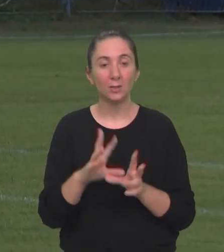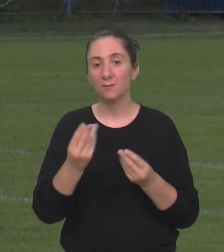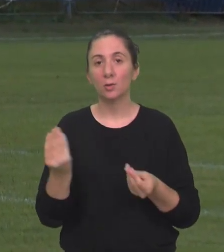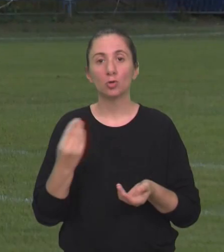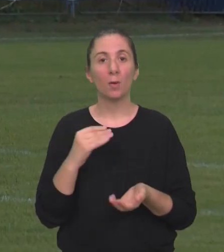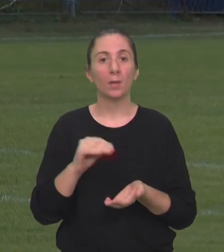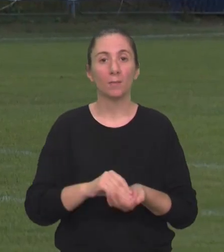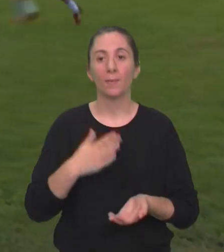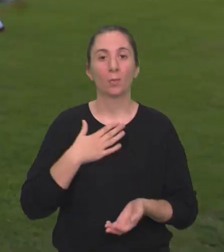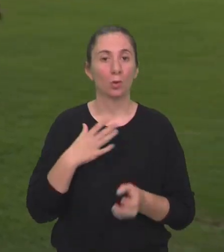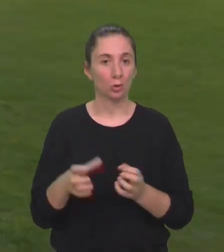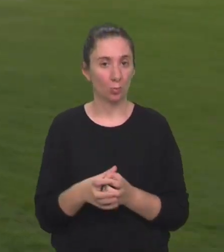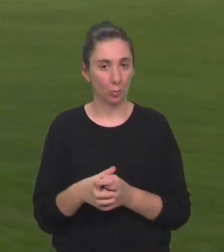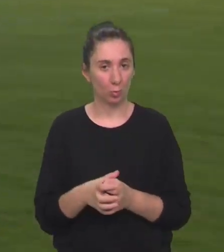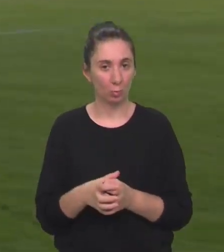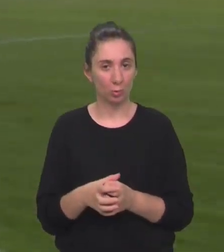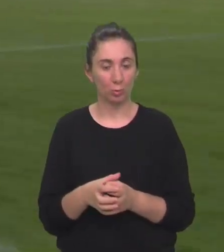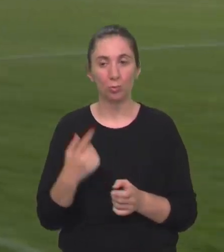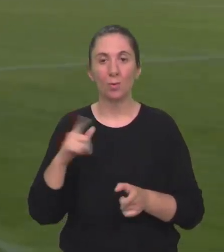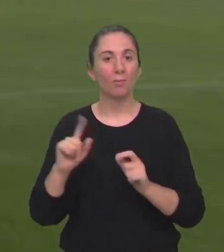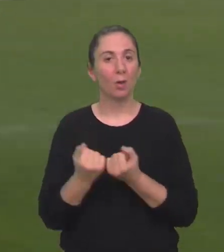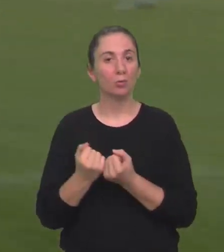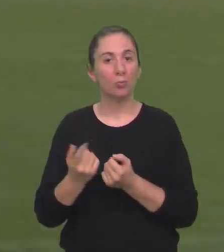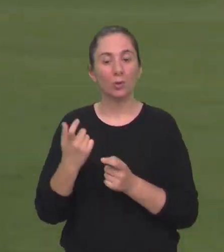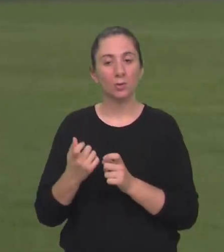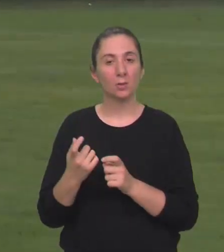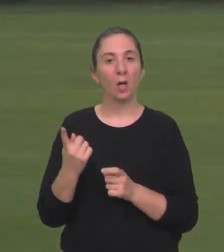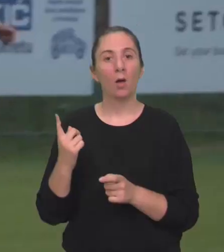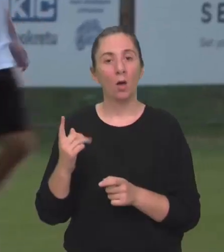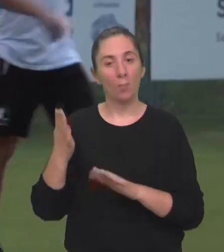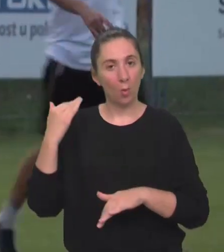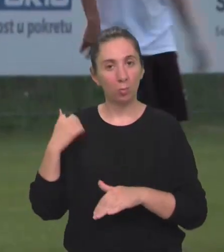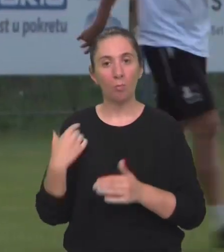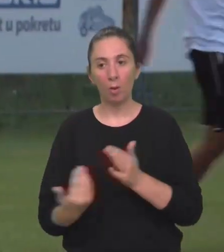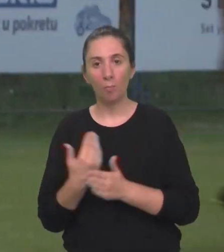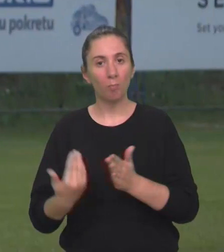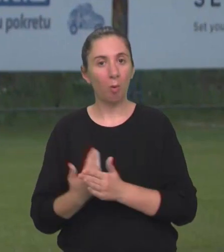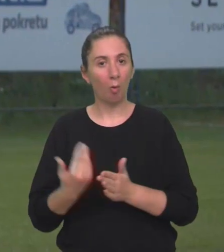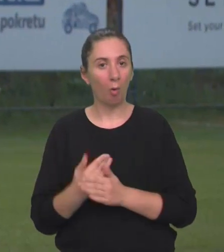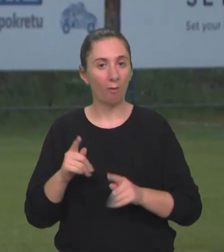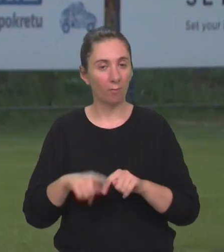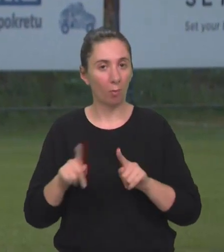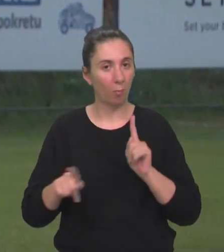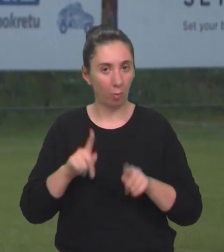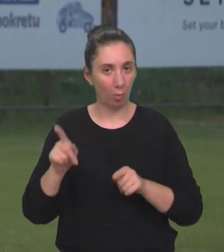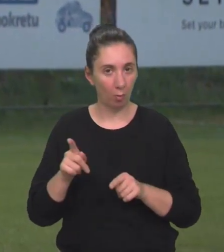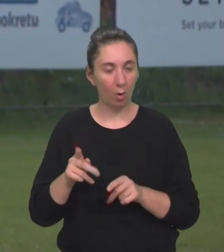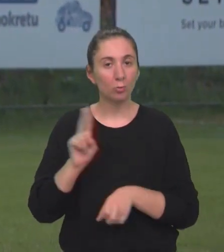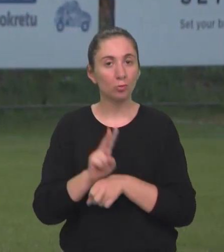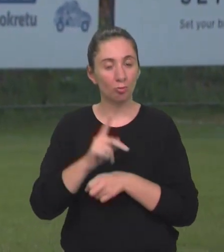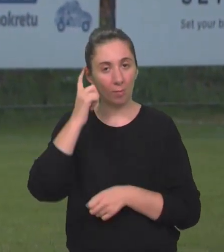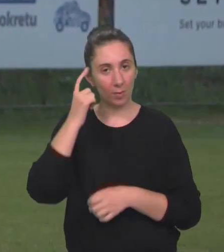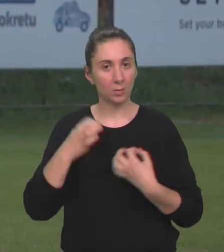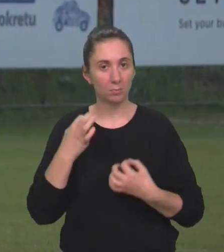se dotaknemo u našem društvu. Ne učimo iz prošlosti, već istu ponavljamo. Čuvajte svoje mentalno zdravlje, jer najgora je